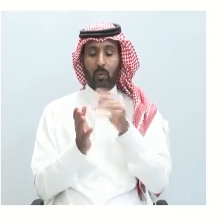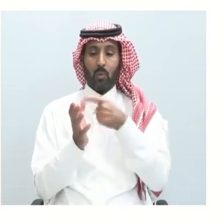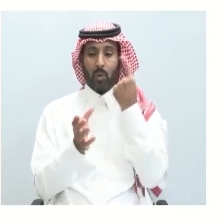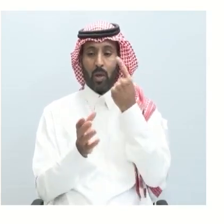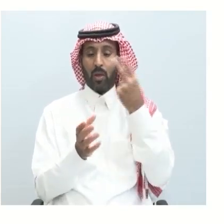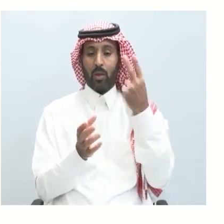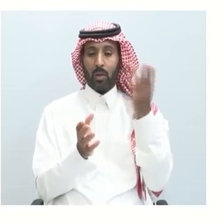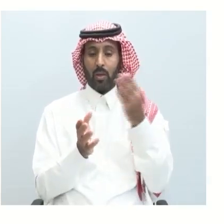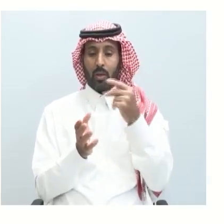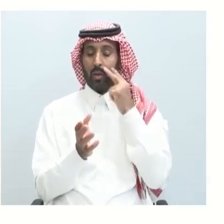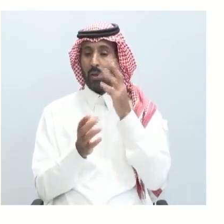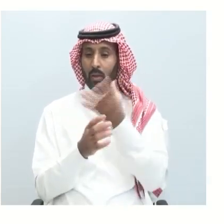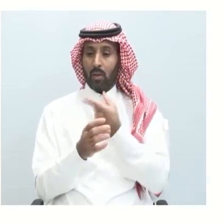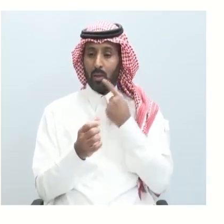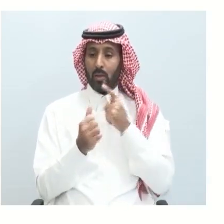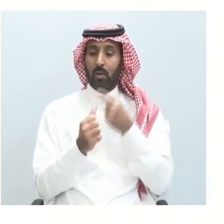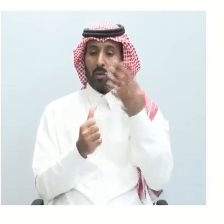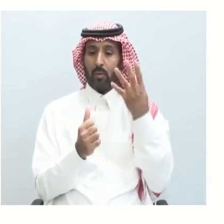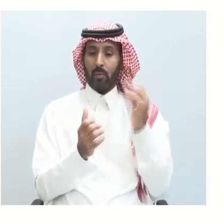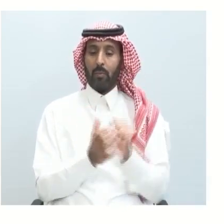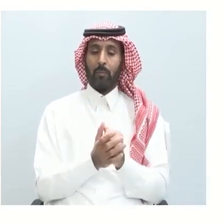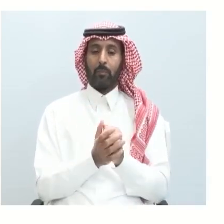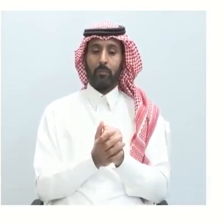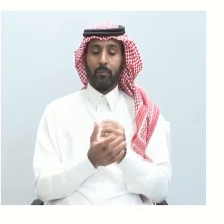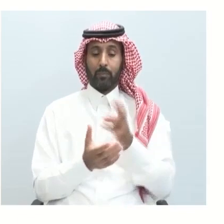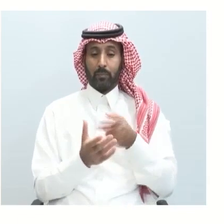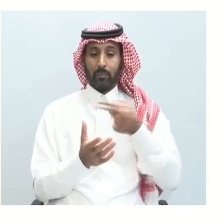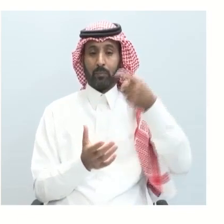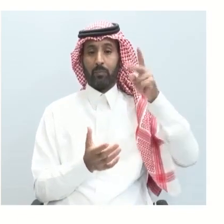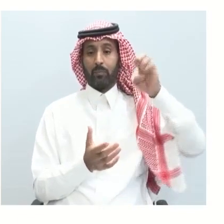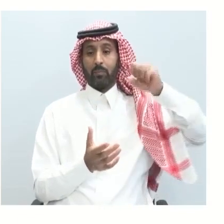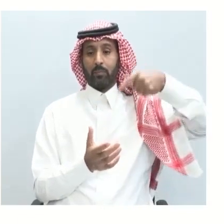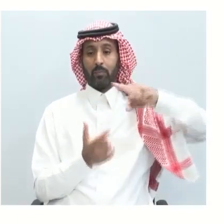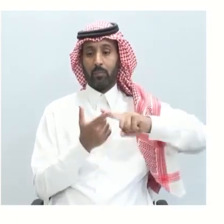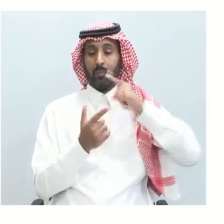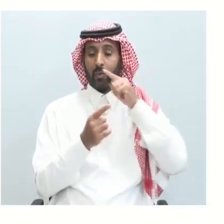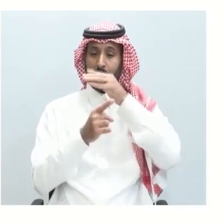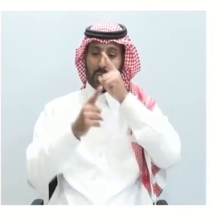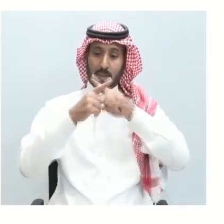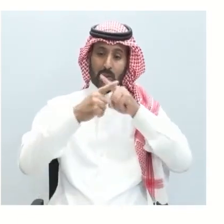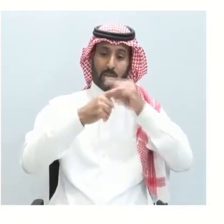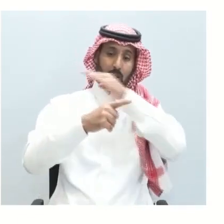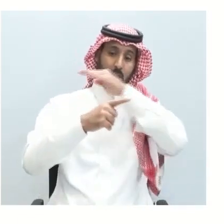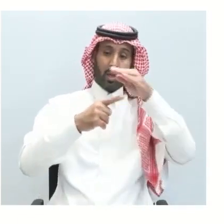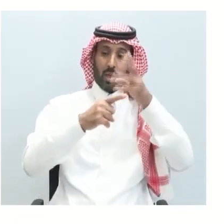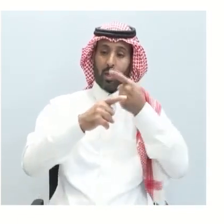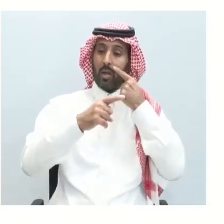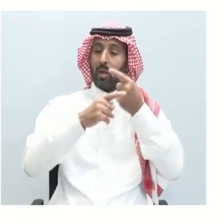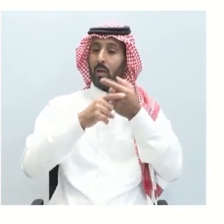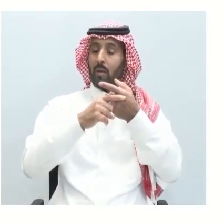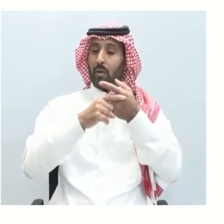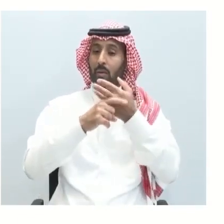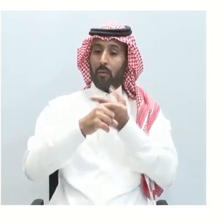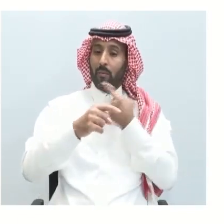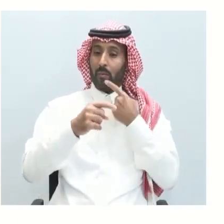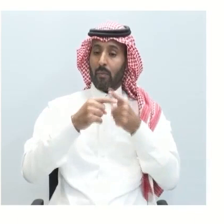اثنين وفي النواتج يوجد المعامل اربعه اذا الكي اي كيو تساوي حاصل ضرب تراكيز النواتج لاحظ ان